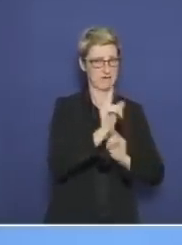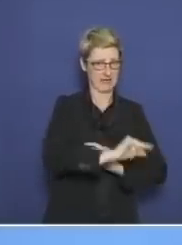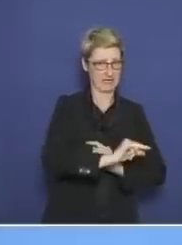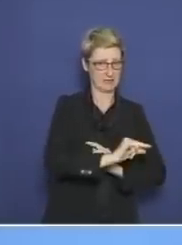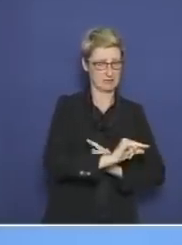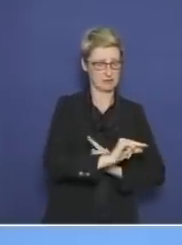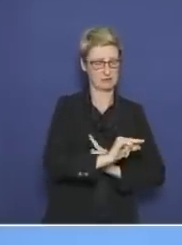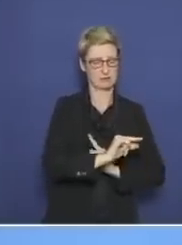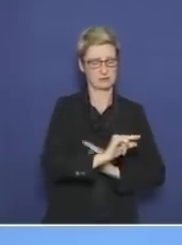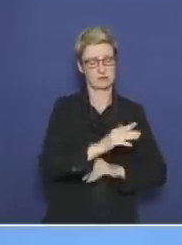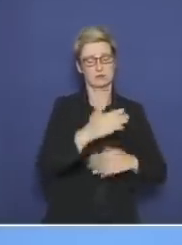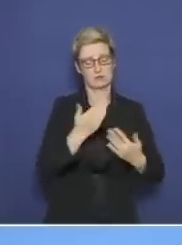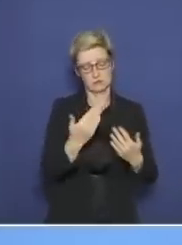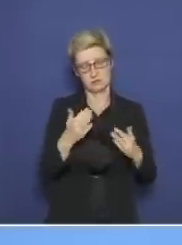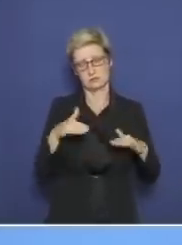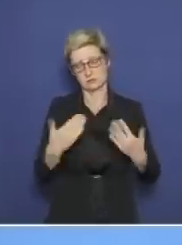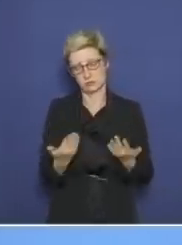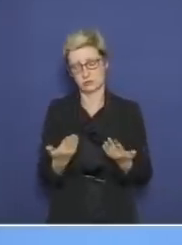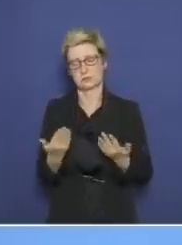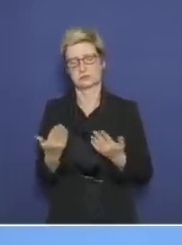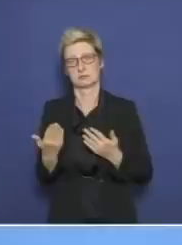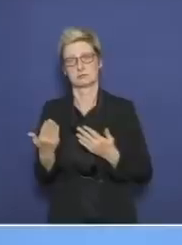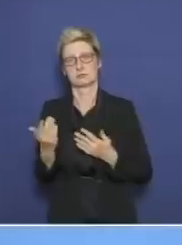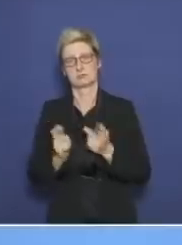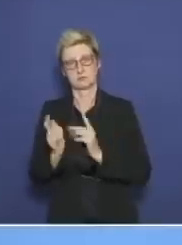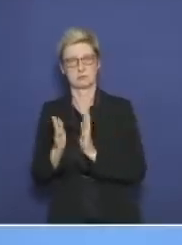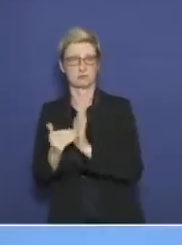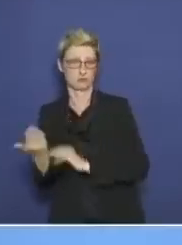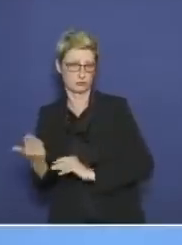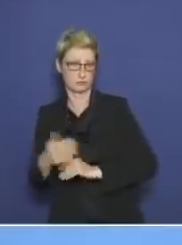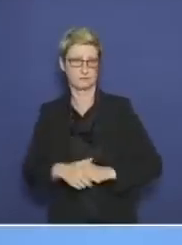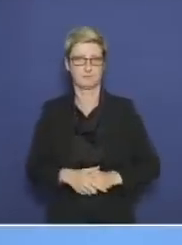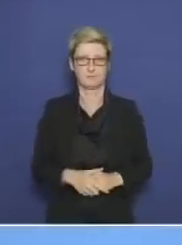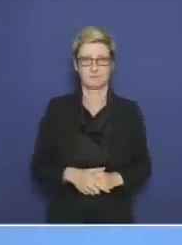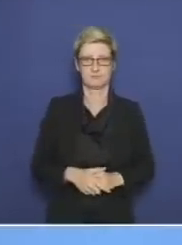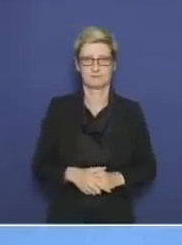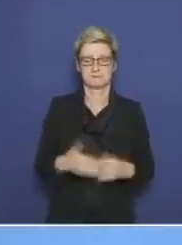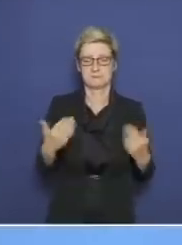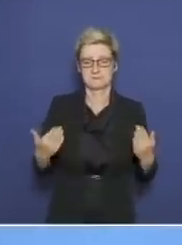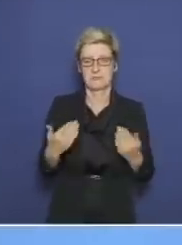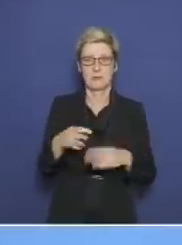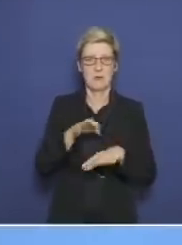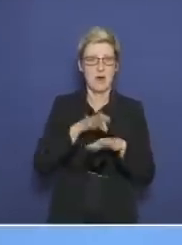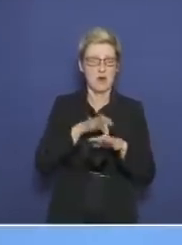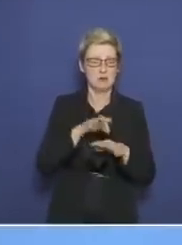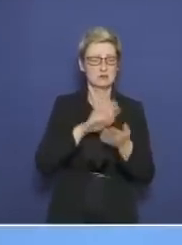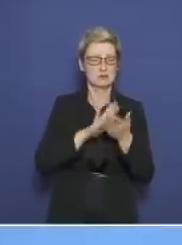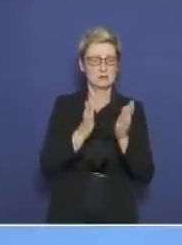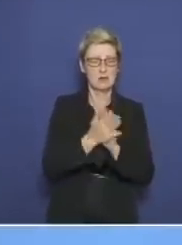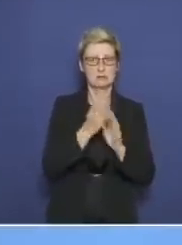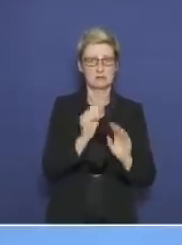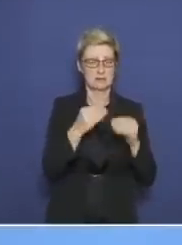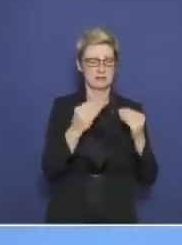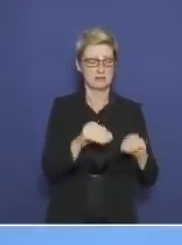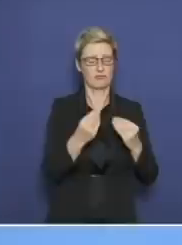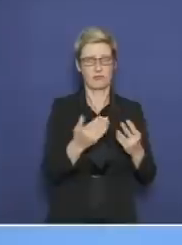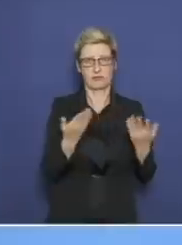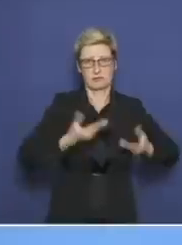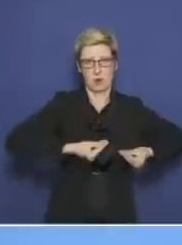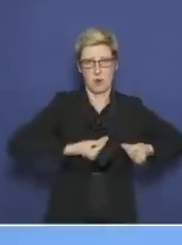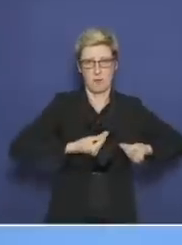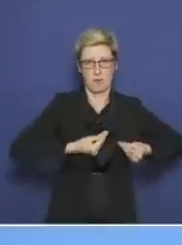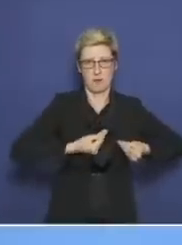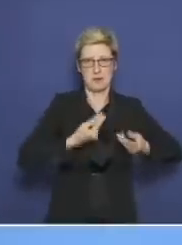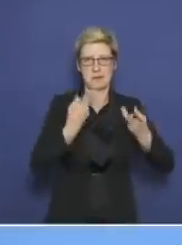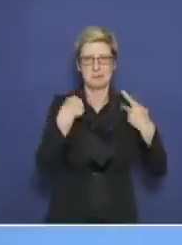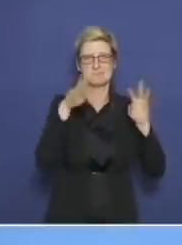Thema in einer anderen Dimension natürlich, aber wie bei der Frage, welche Informationen kriegen wir aus den Arztpraxen? Es gibt sozusagen die